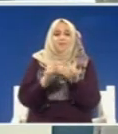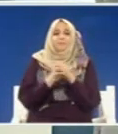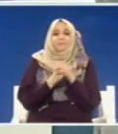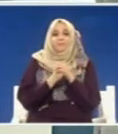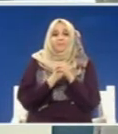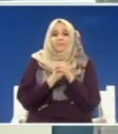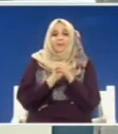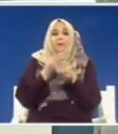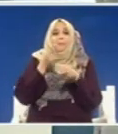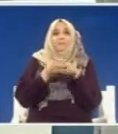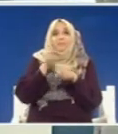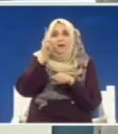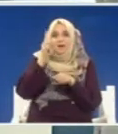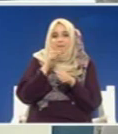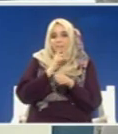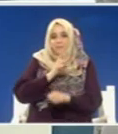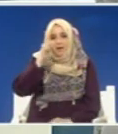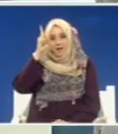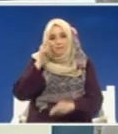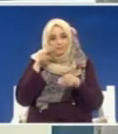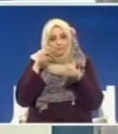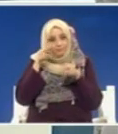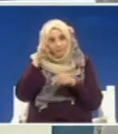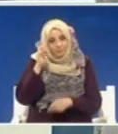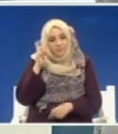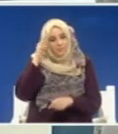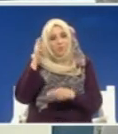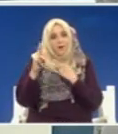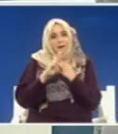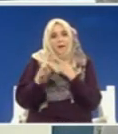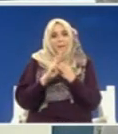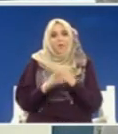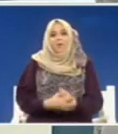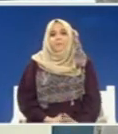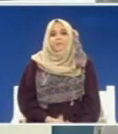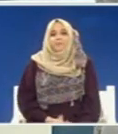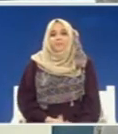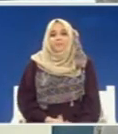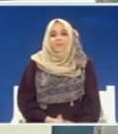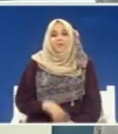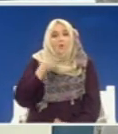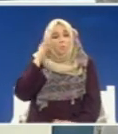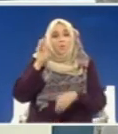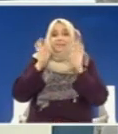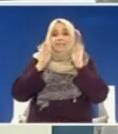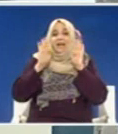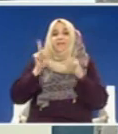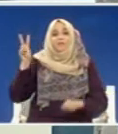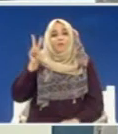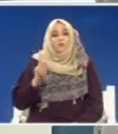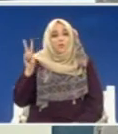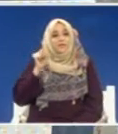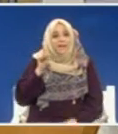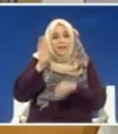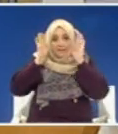بسم الله نبدأ. من السيدة أم آدم من أم البواقي، شيخنا أبو عبد السلام. نعم. صلاة الجمعة تصليها في الدار تقول. نعم.